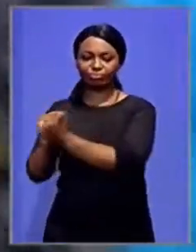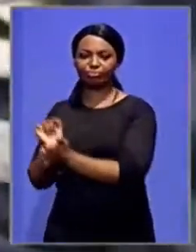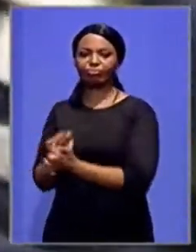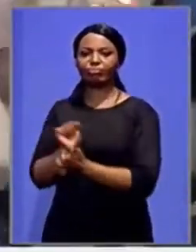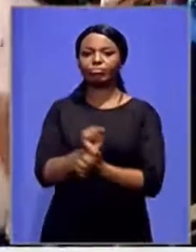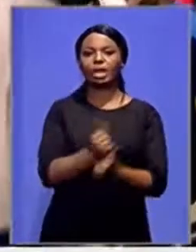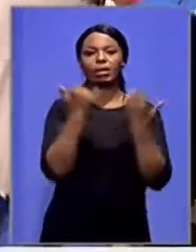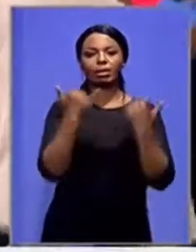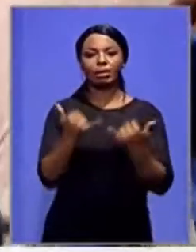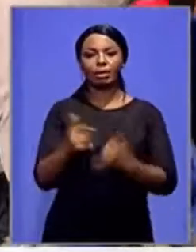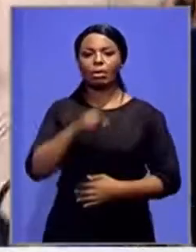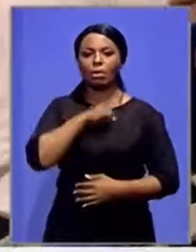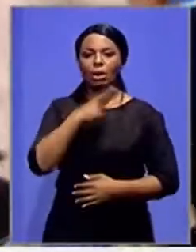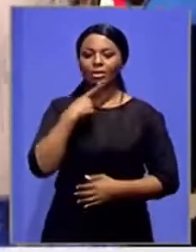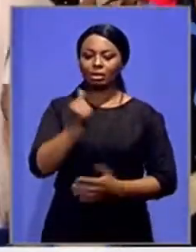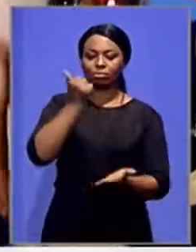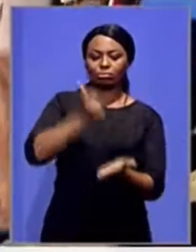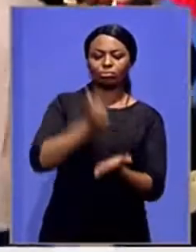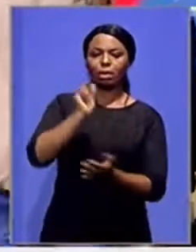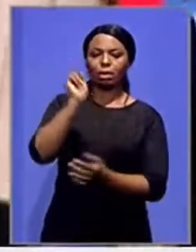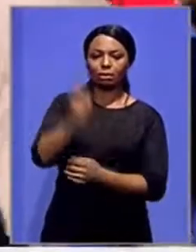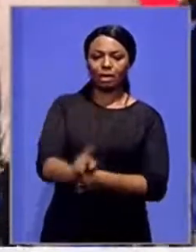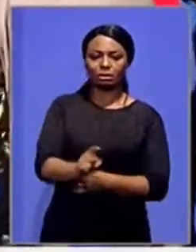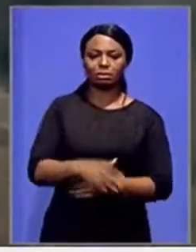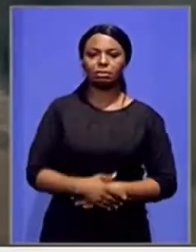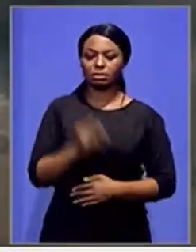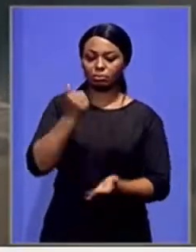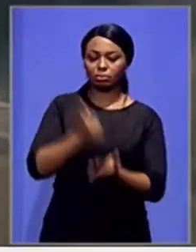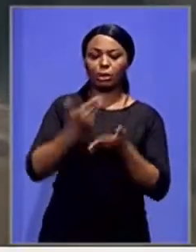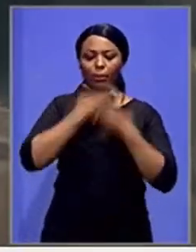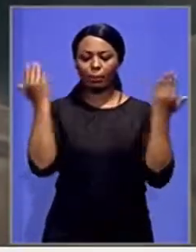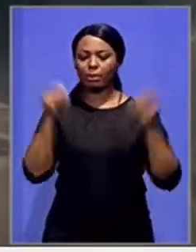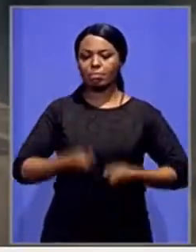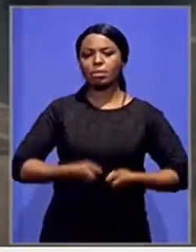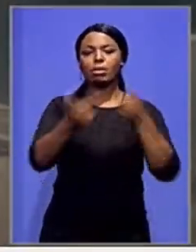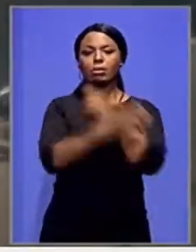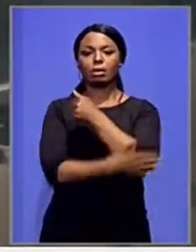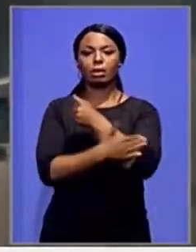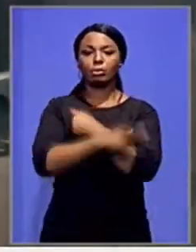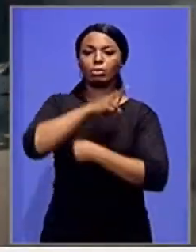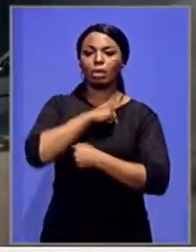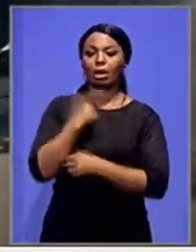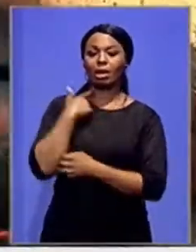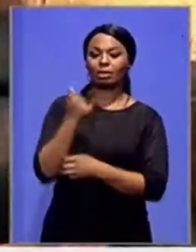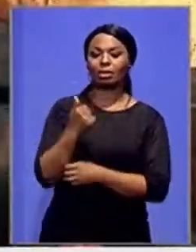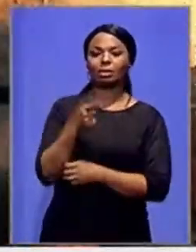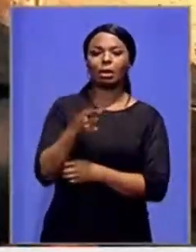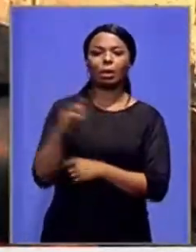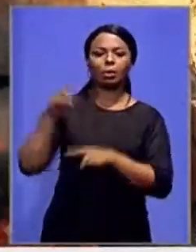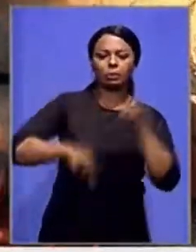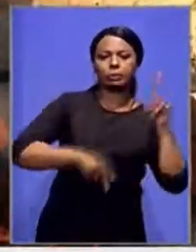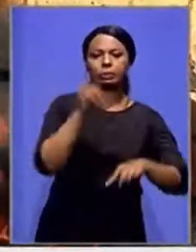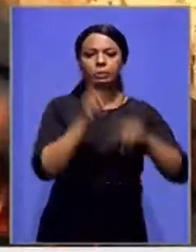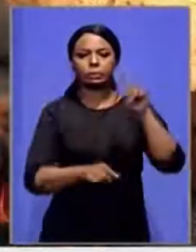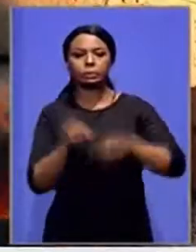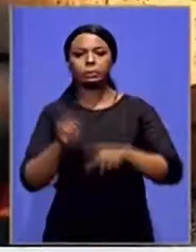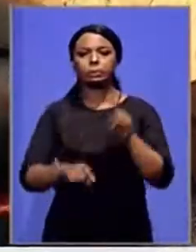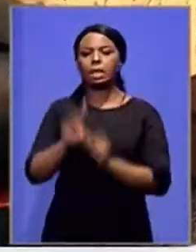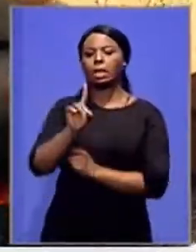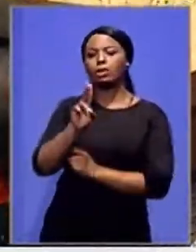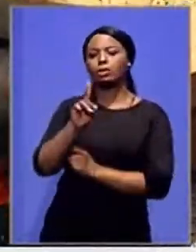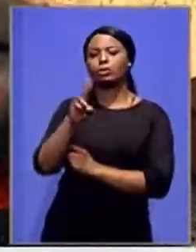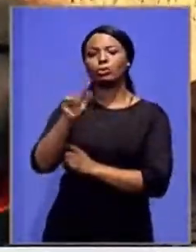dumelletsweng. Sena se latela matsatsi a mmalwa a tsitsipano Alexandra ka mora hore ditho tsa Dudula Movement di hwante ile ha di hlalosa